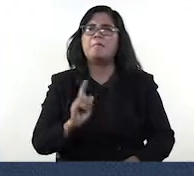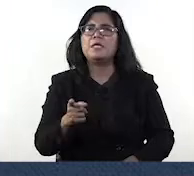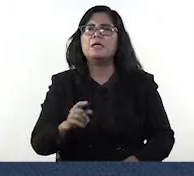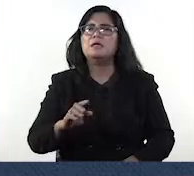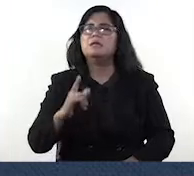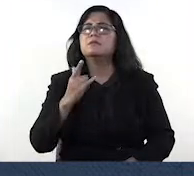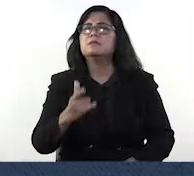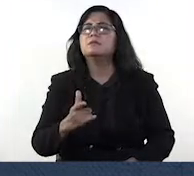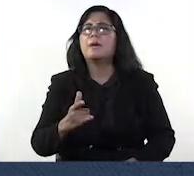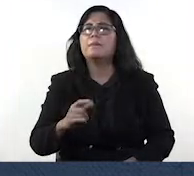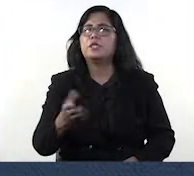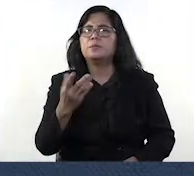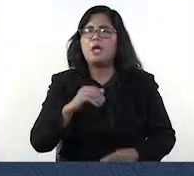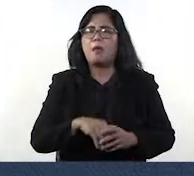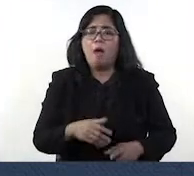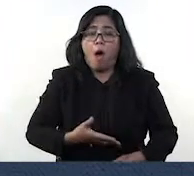klik